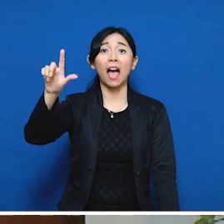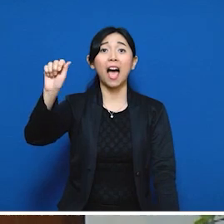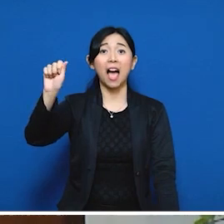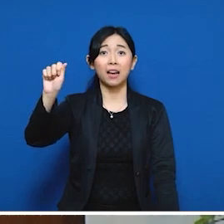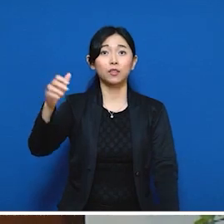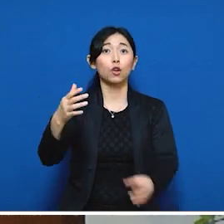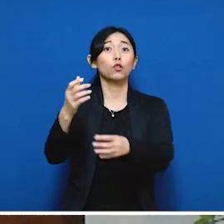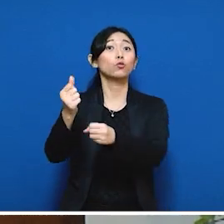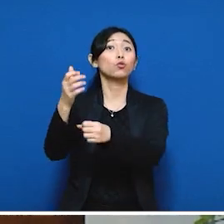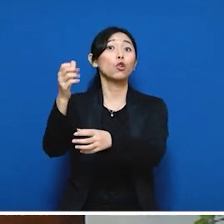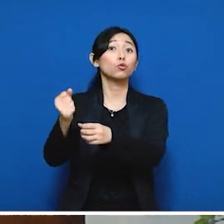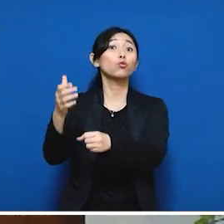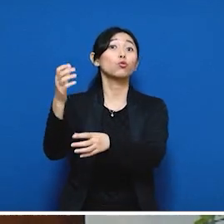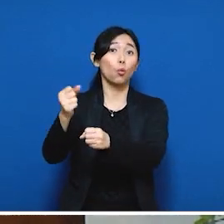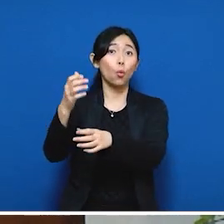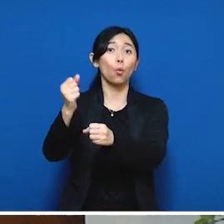sebagainya.